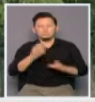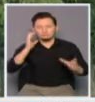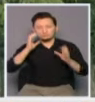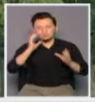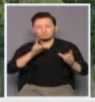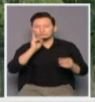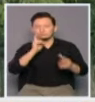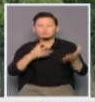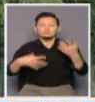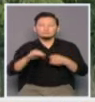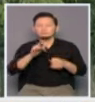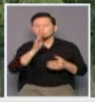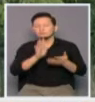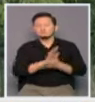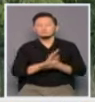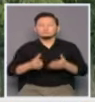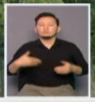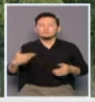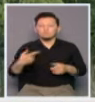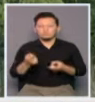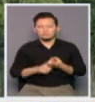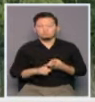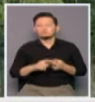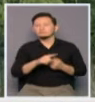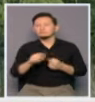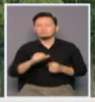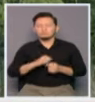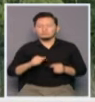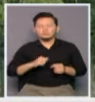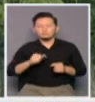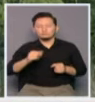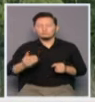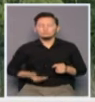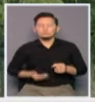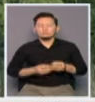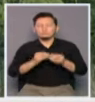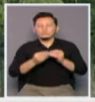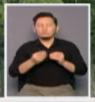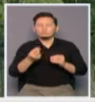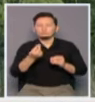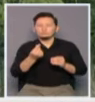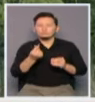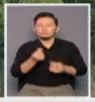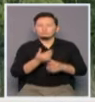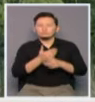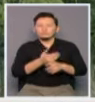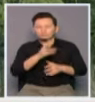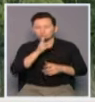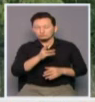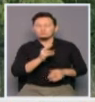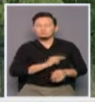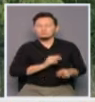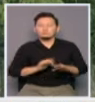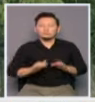жастарды уақытын тиімді пайдалануға, олардың әлеуметтік жағдайын шешуге бағытталған. Биылғы жылы біздің